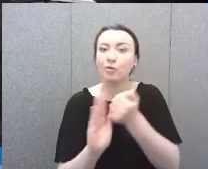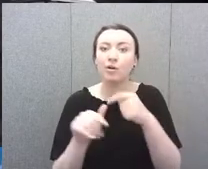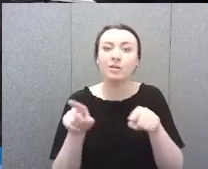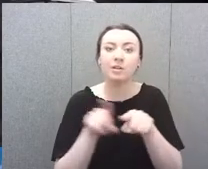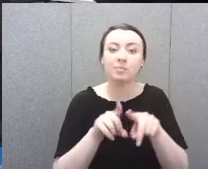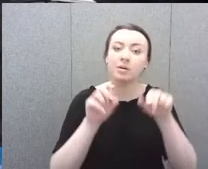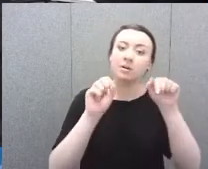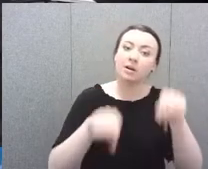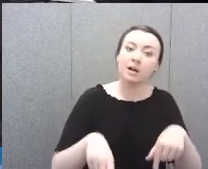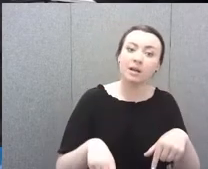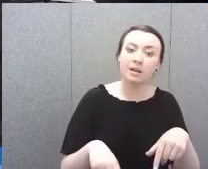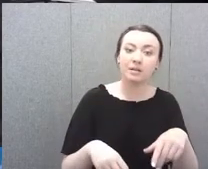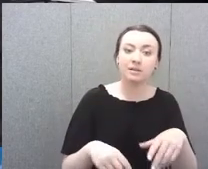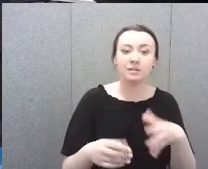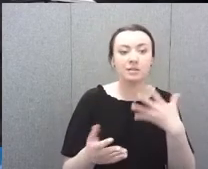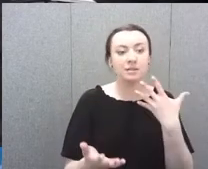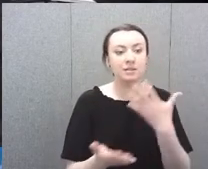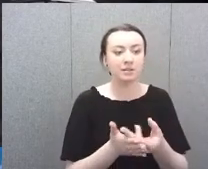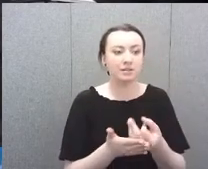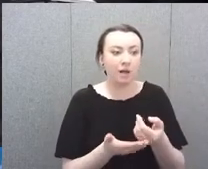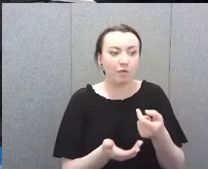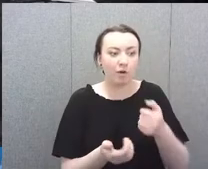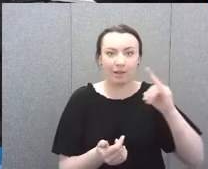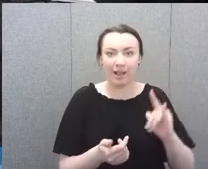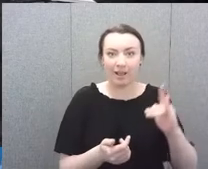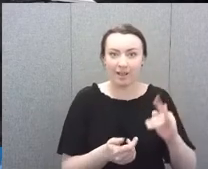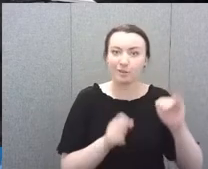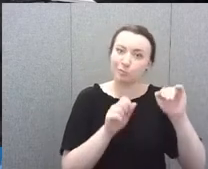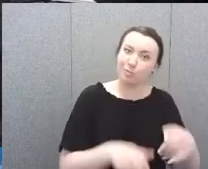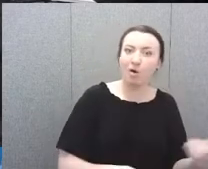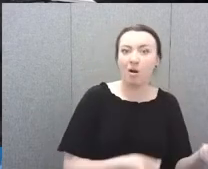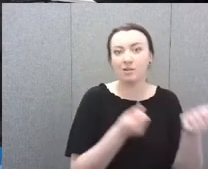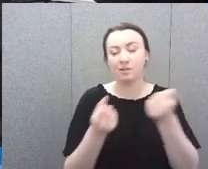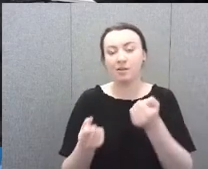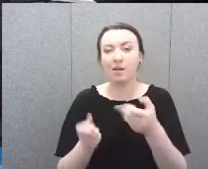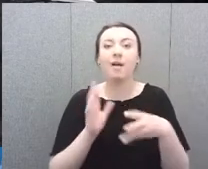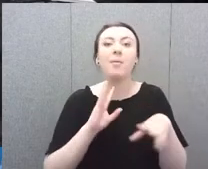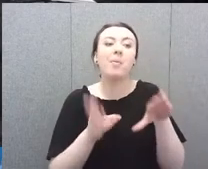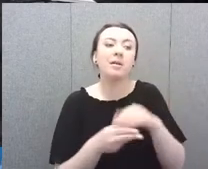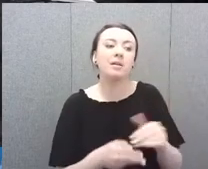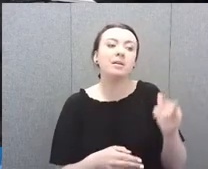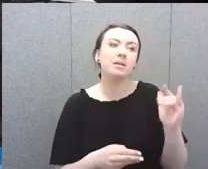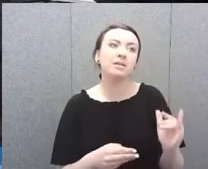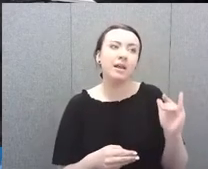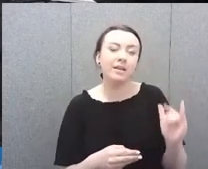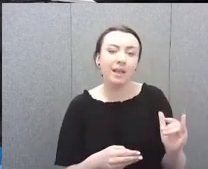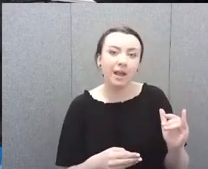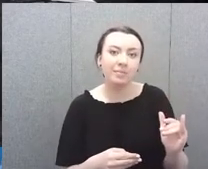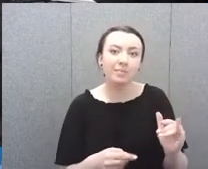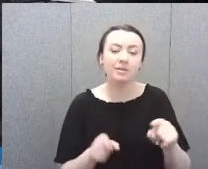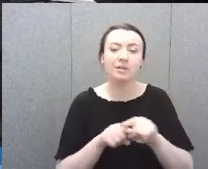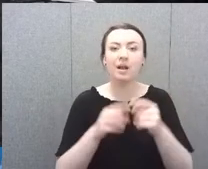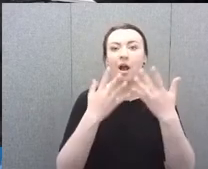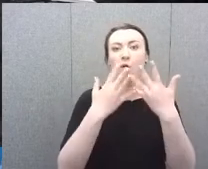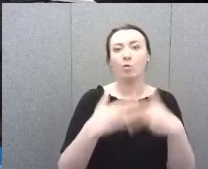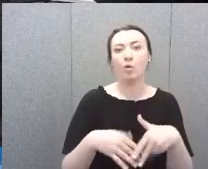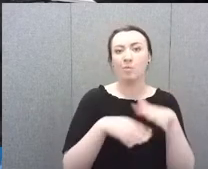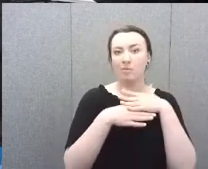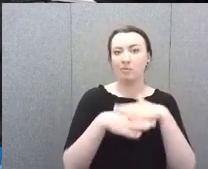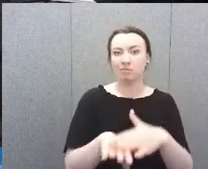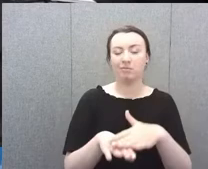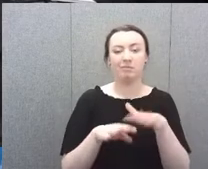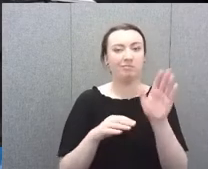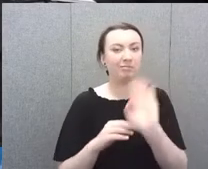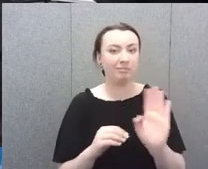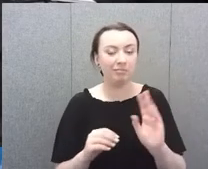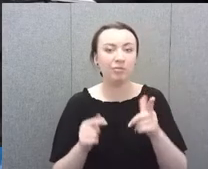для того, чтобы принести свой раскладываемый стул? Потому что это не должно вводить